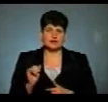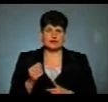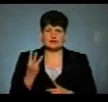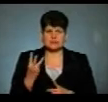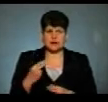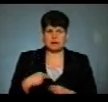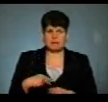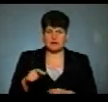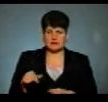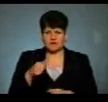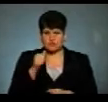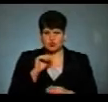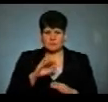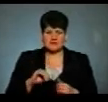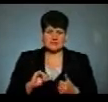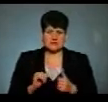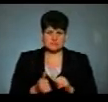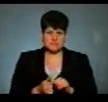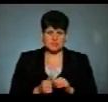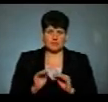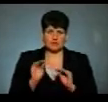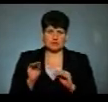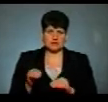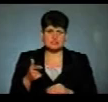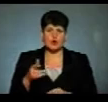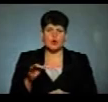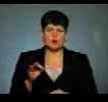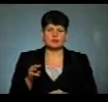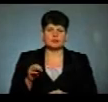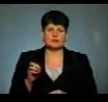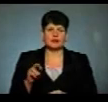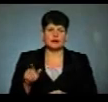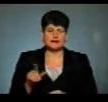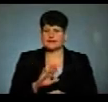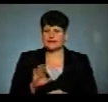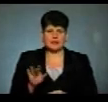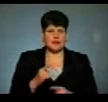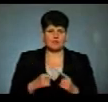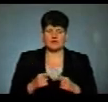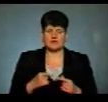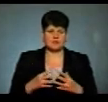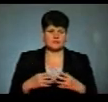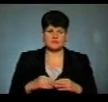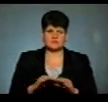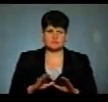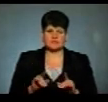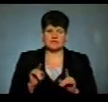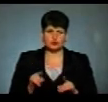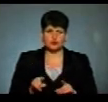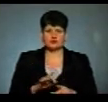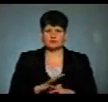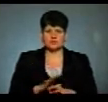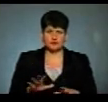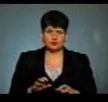працівники вчора після зміни поселилися в готелі Галичина і не поверталися в сім'ю для того, щоб не